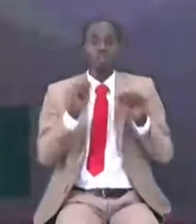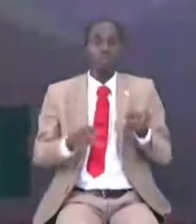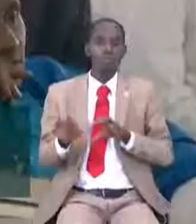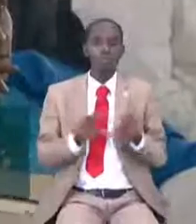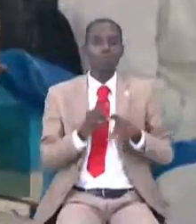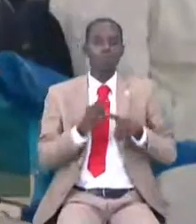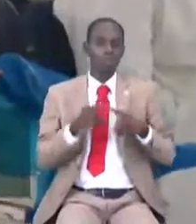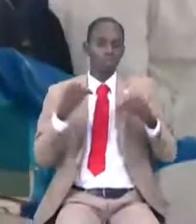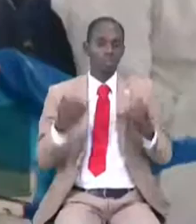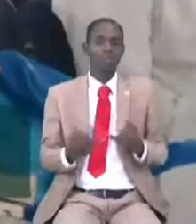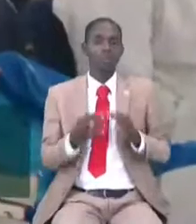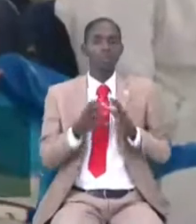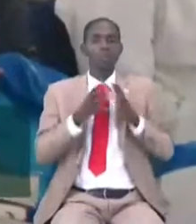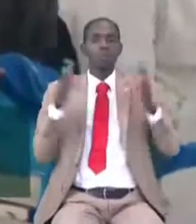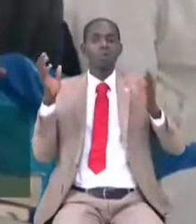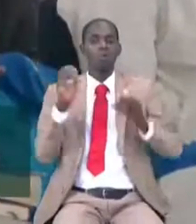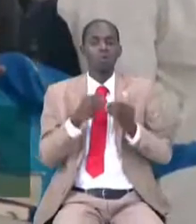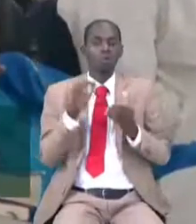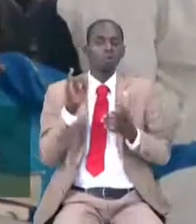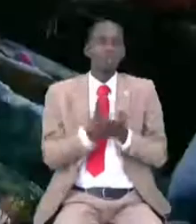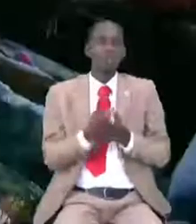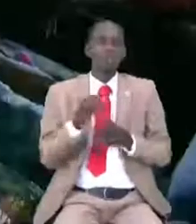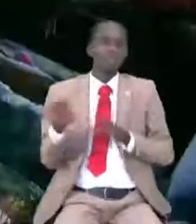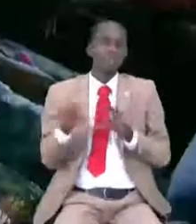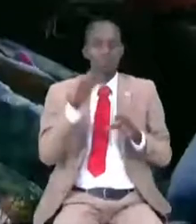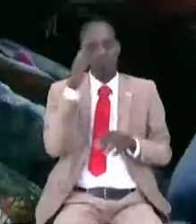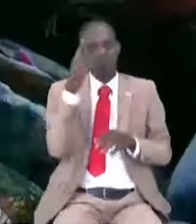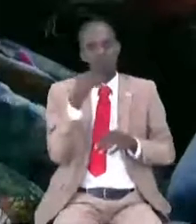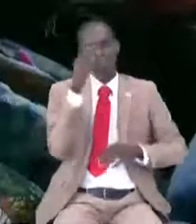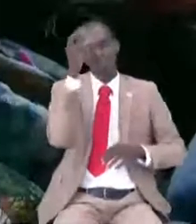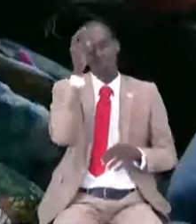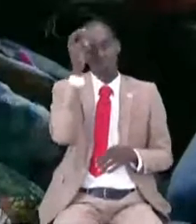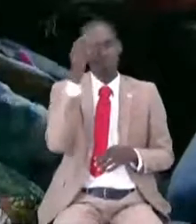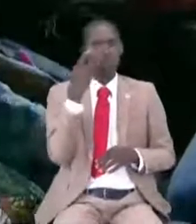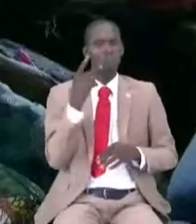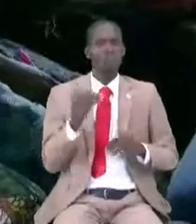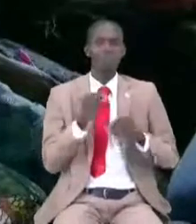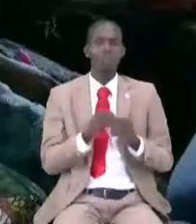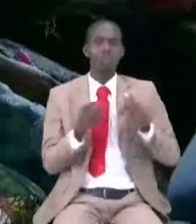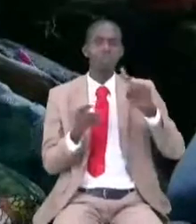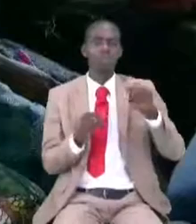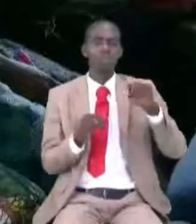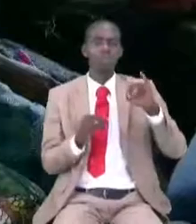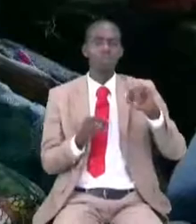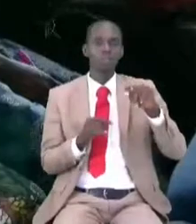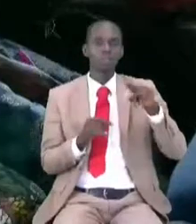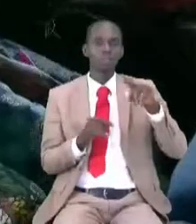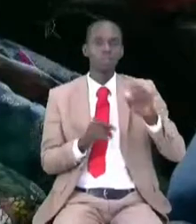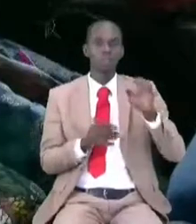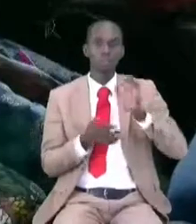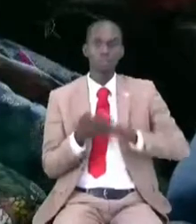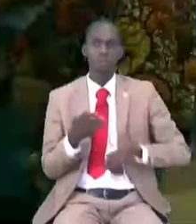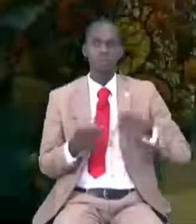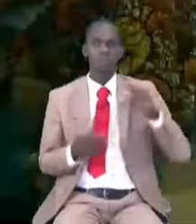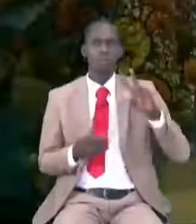Dieu, le bien en Dieu plus que ce qu'il avait fait. Et Tite chapitre 2, 14, qui